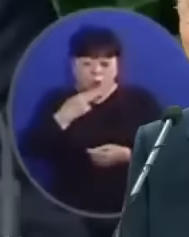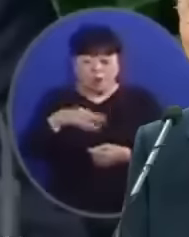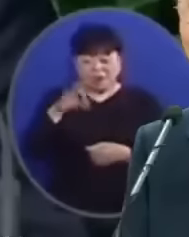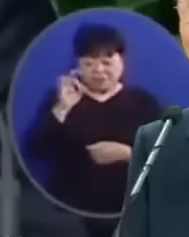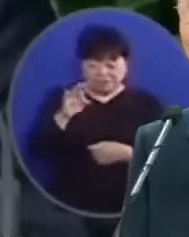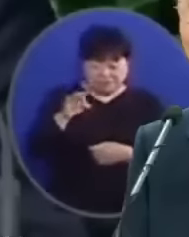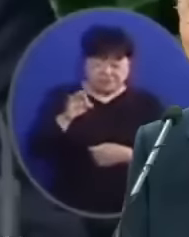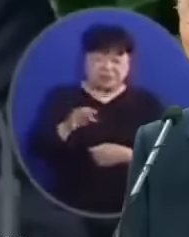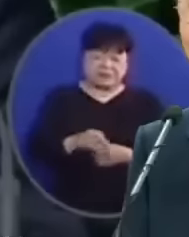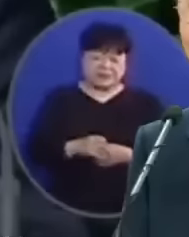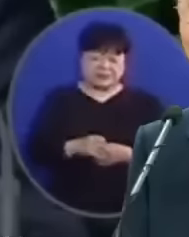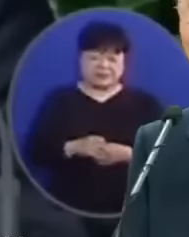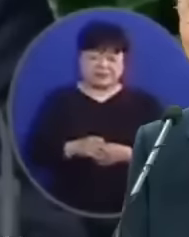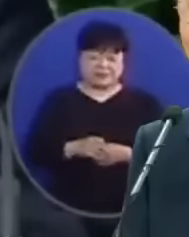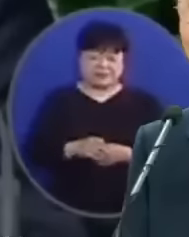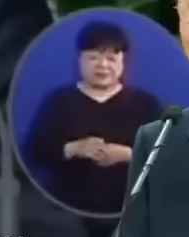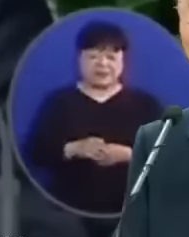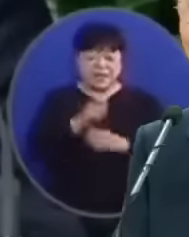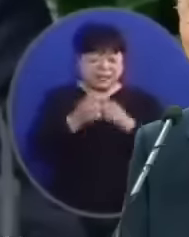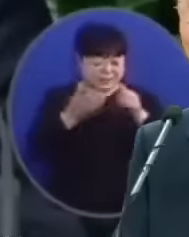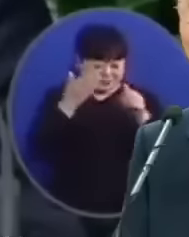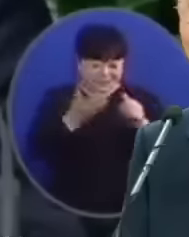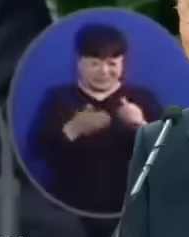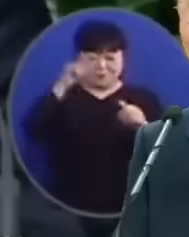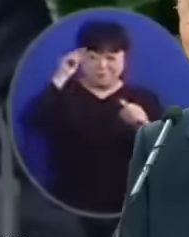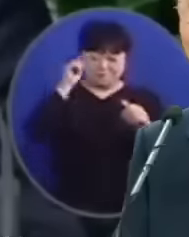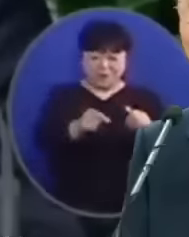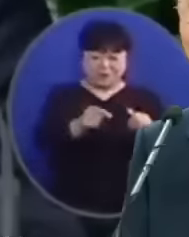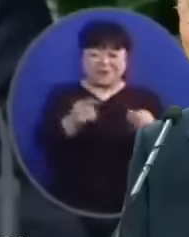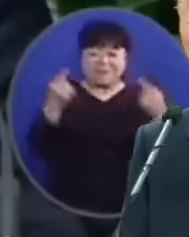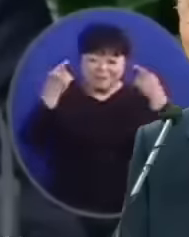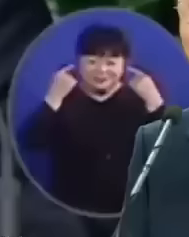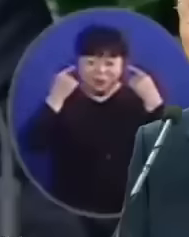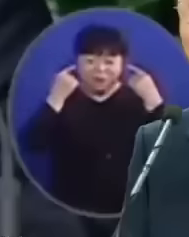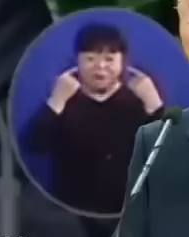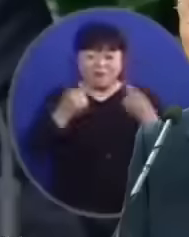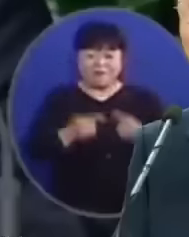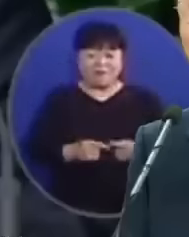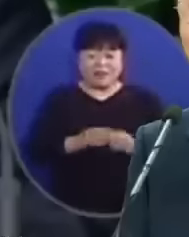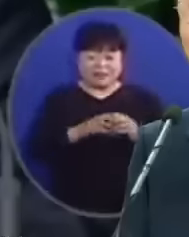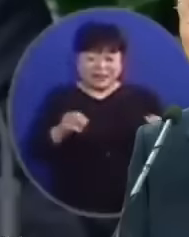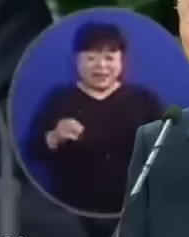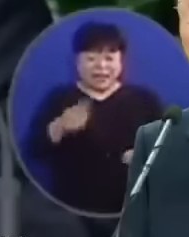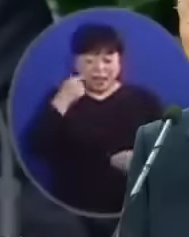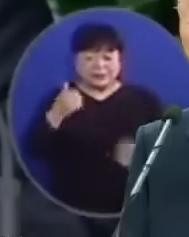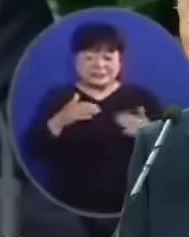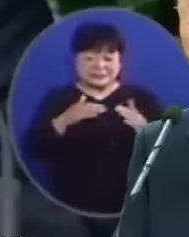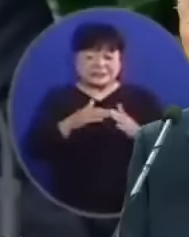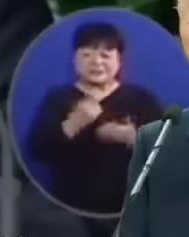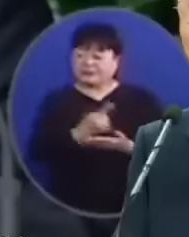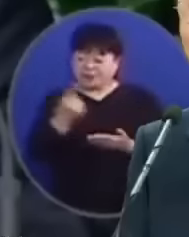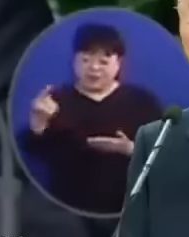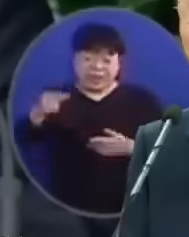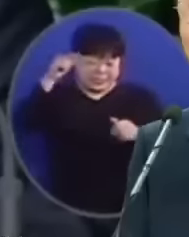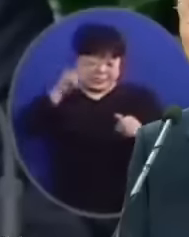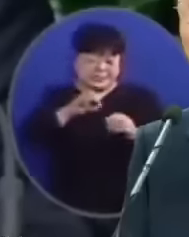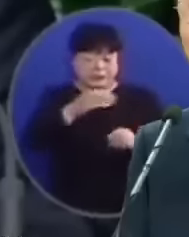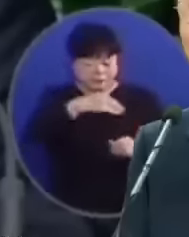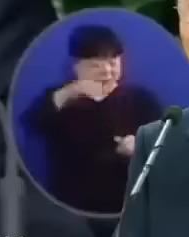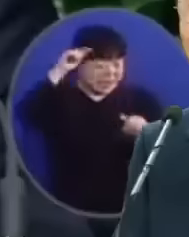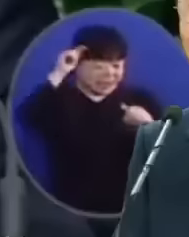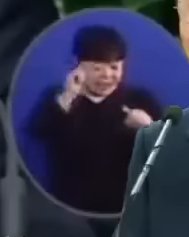없는 영감이었는데 하나님의 명령을 들어서 내 전토 친척 아비 집을 떠나 내가 내게 지시할 땅으로